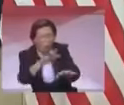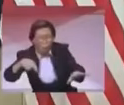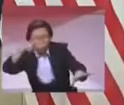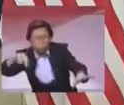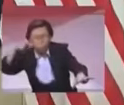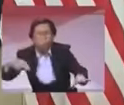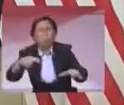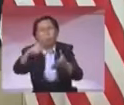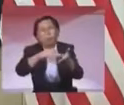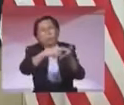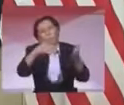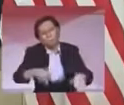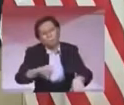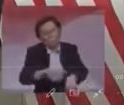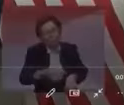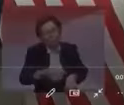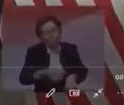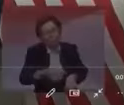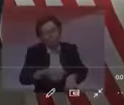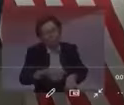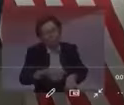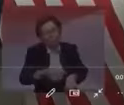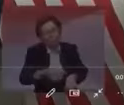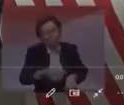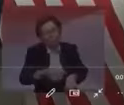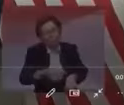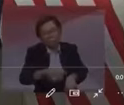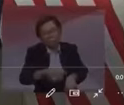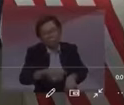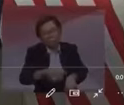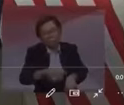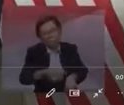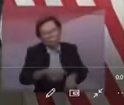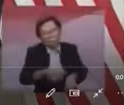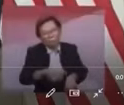pengundi dalam masa yang singkat? And